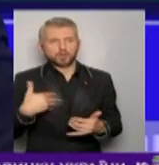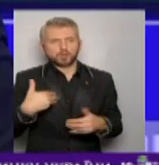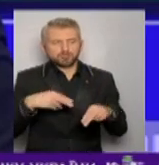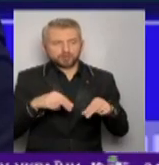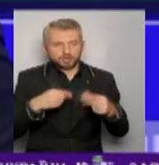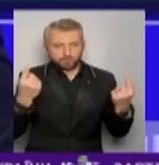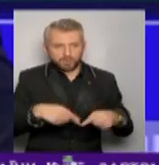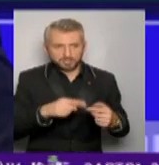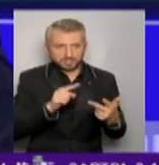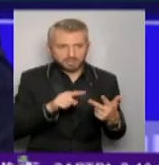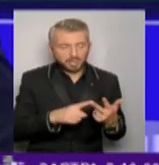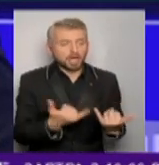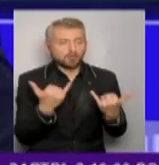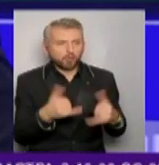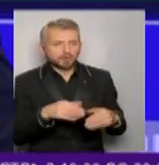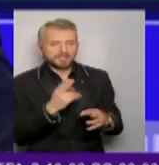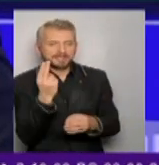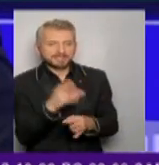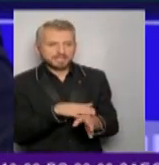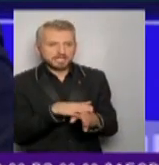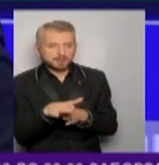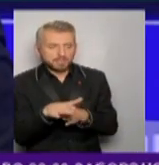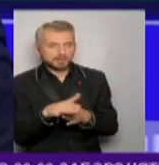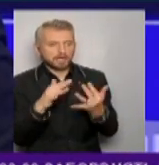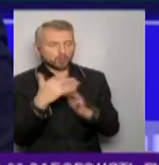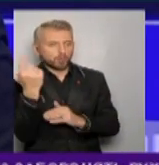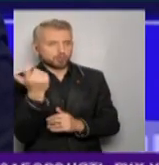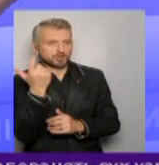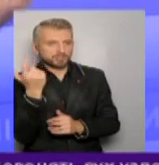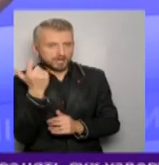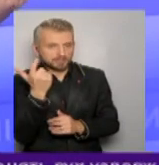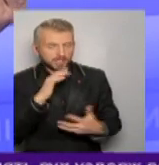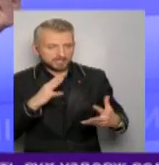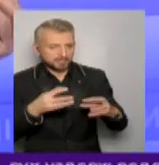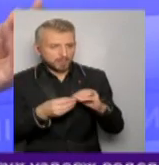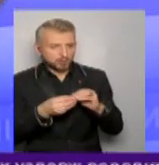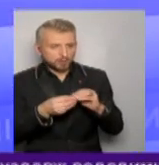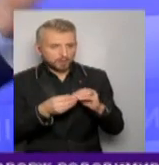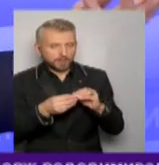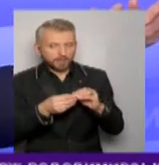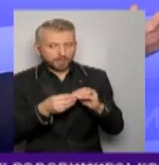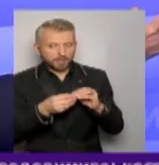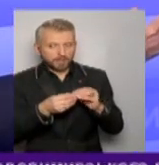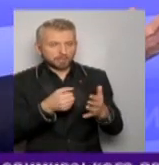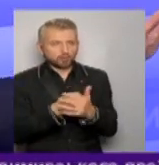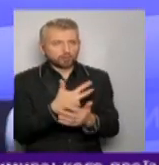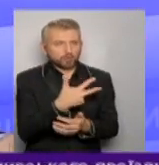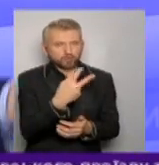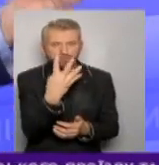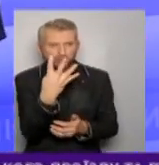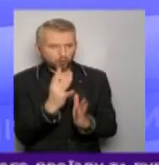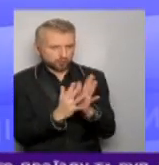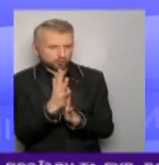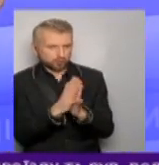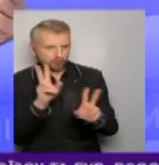падає 3. Сьогодні цілісність і повноструктурність сільського господарства зведено в рільництві до 3-4 культур.